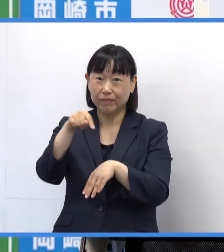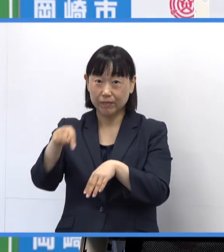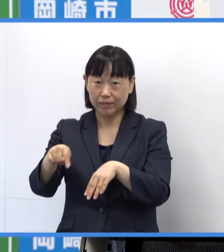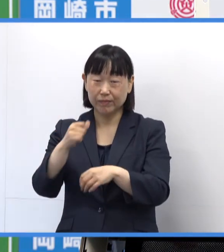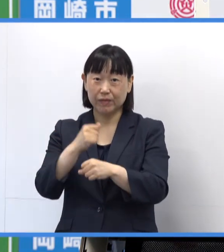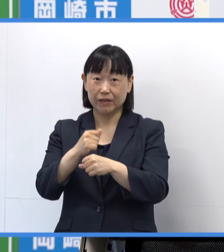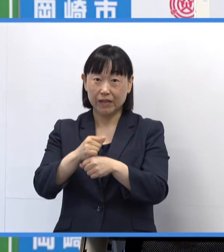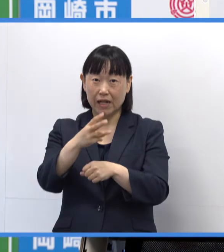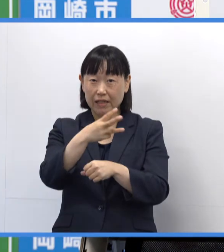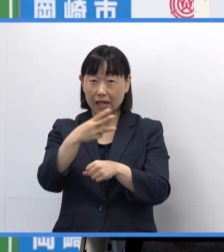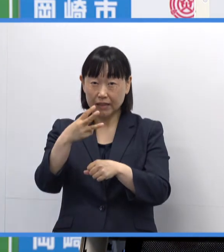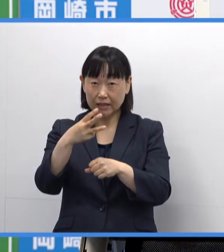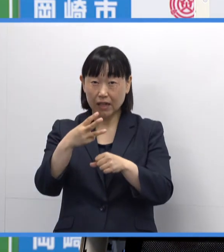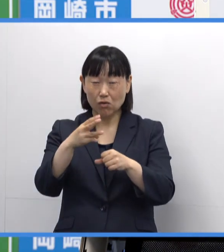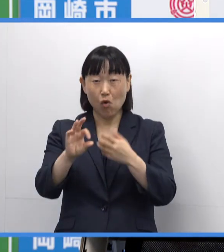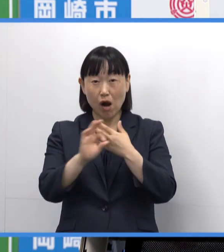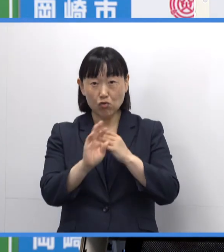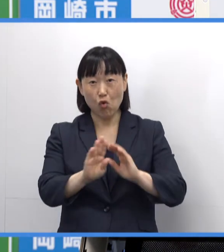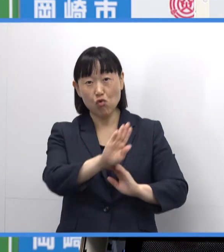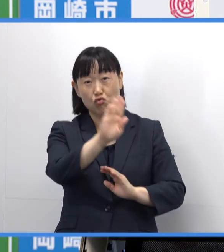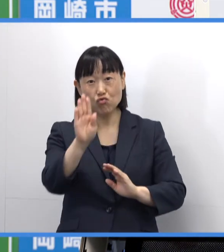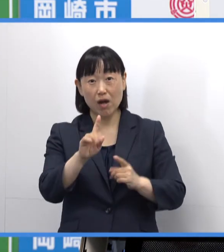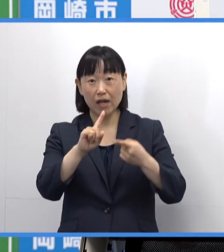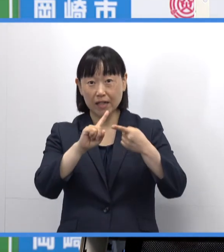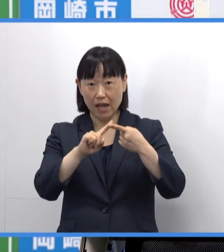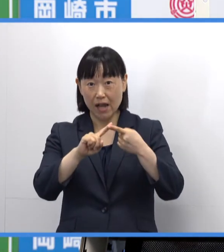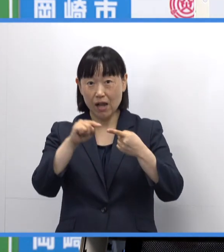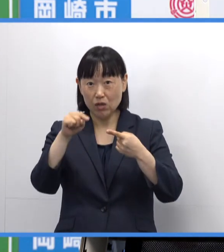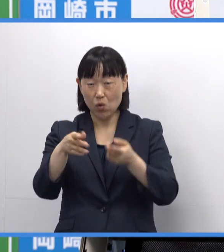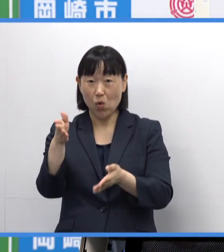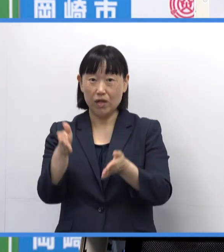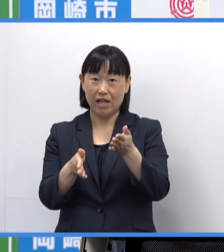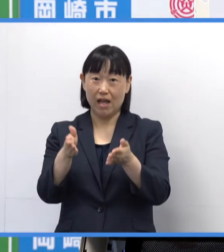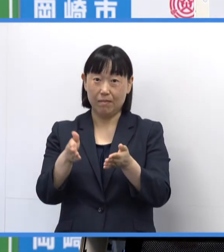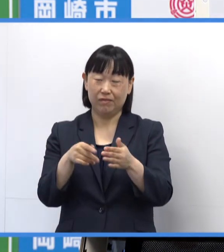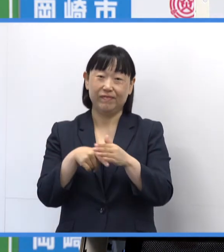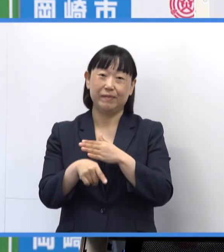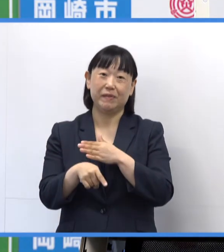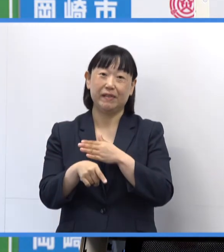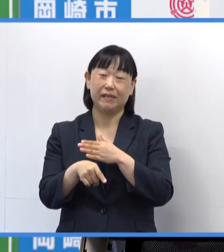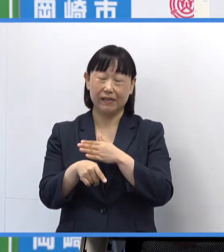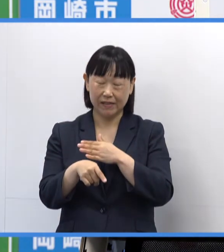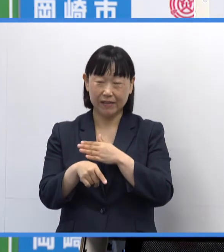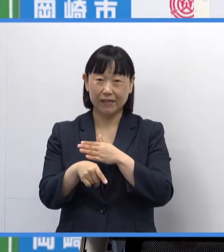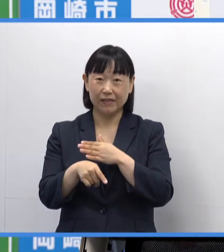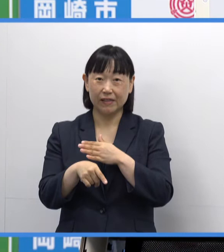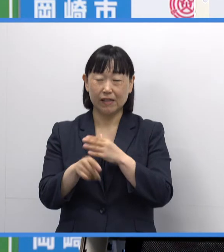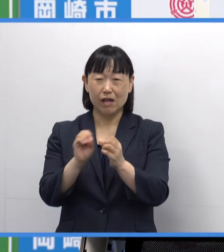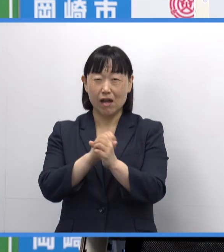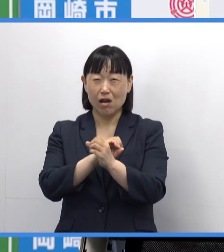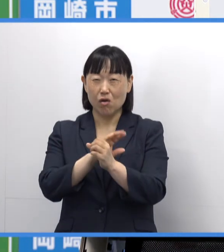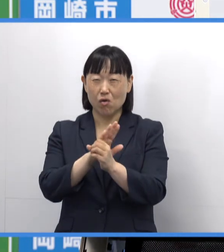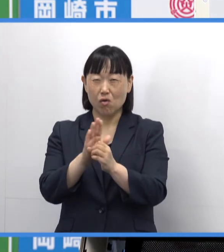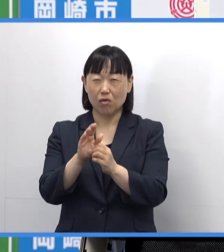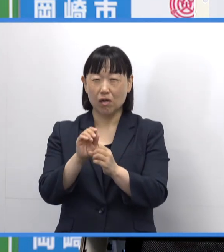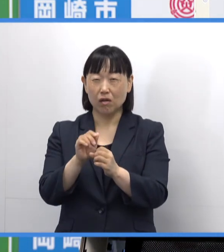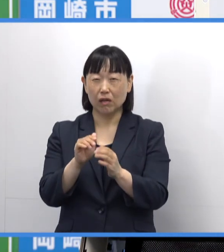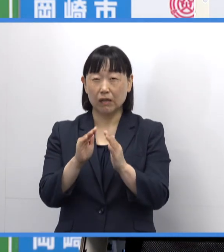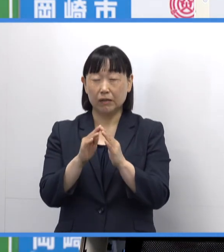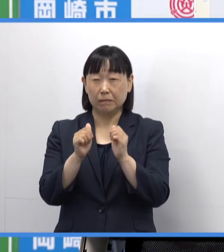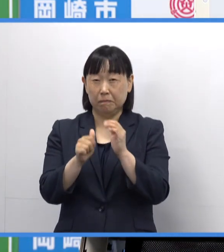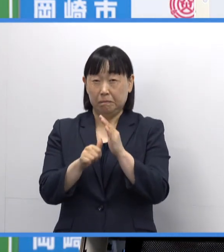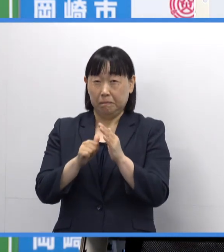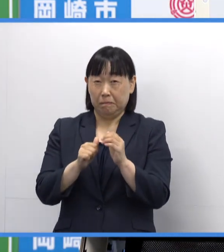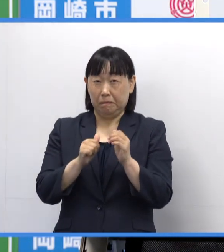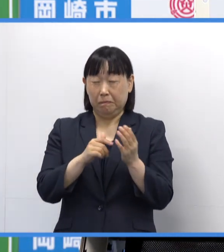元の仮想空間やそのサービスのことです。コロナ禍の自粛生活において話題となった